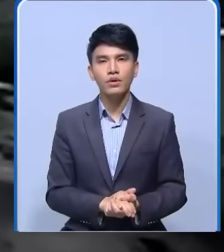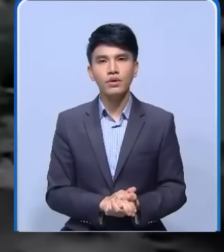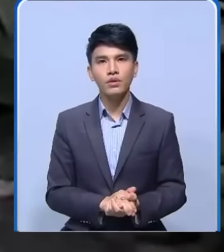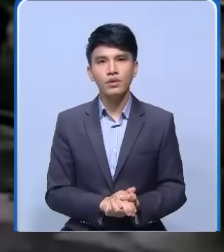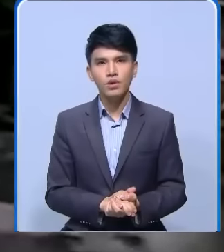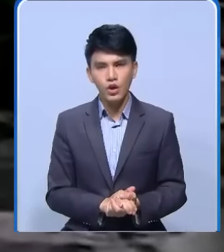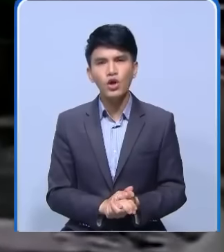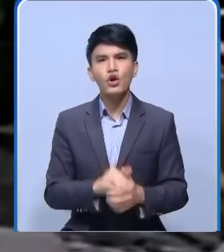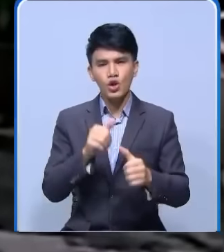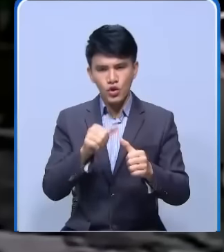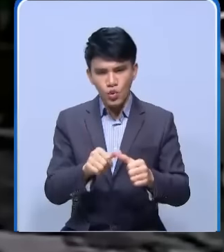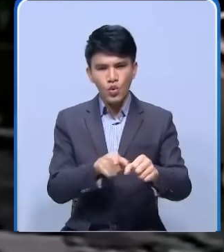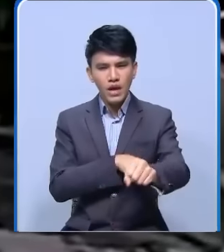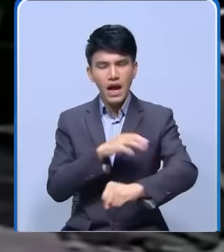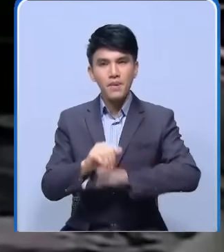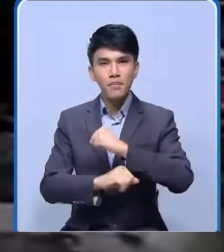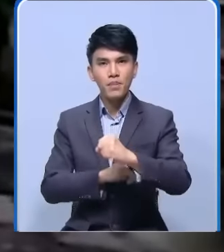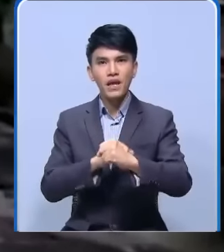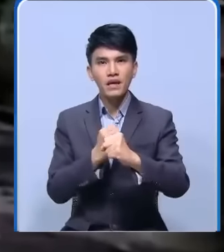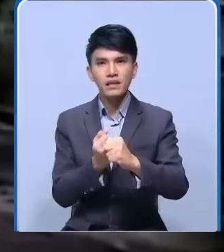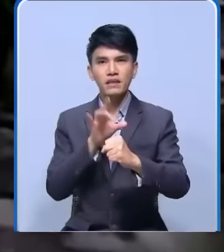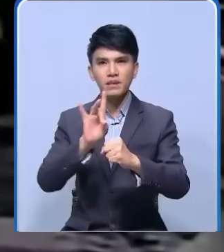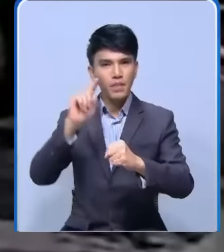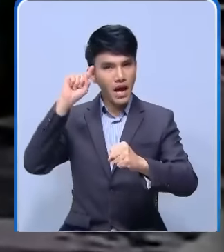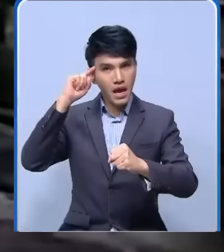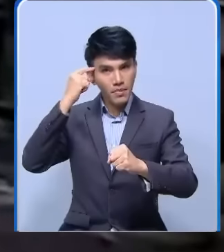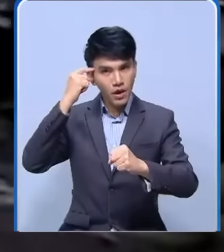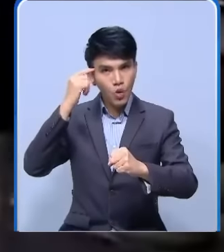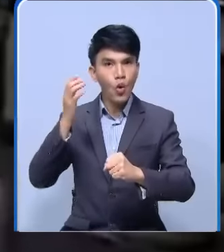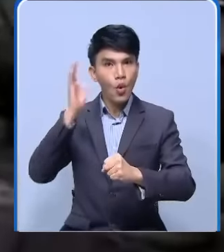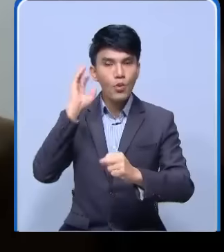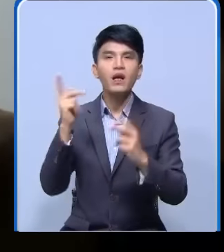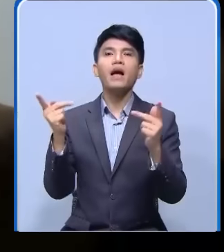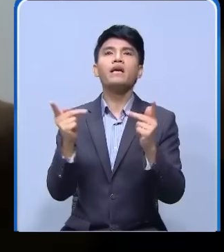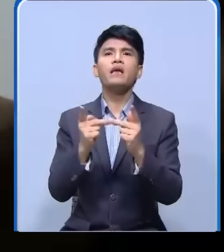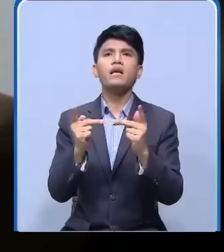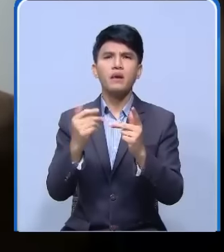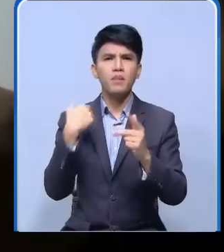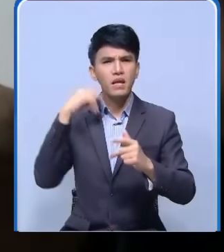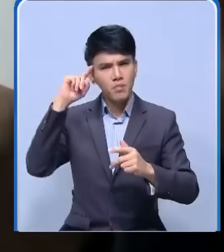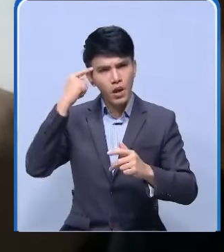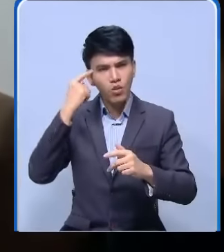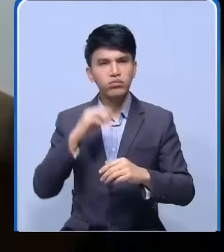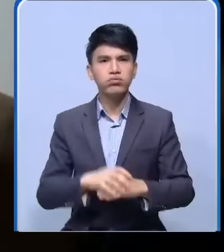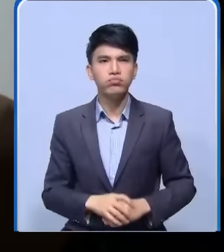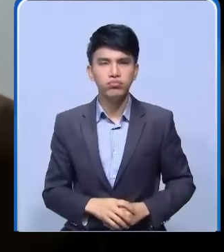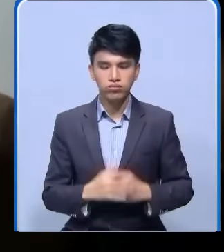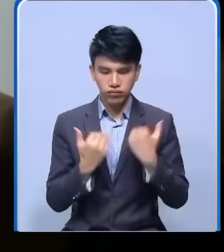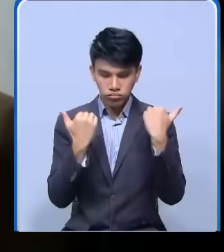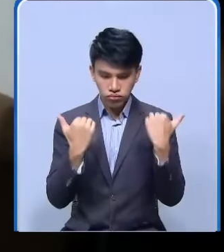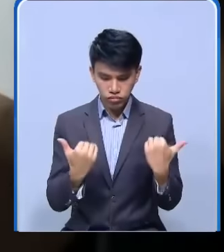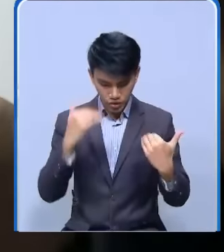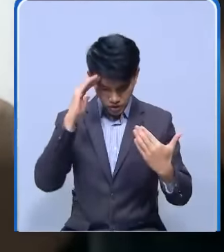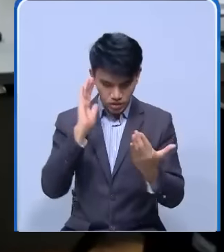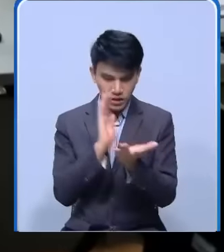ก็อยู่กินกันมาตั้ง18ปีไม่เคยทราบมาก่อนด้วยนะว่าสามีนั้นมีกิ๊กนะคะแต่ว่าอย่างไรก็ตามคุณผู้ชมคะตำรวจสภ.ลาน